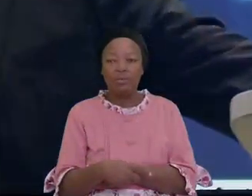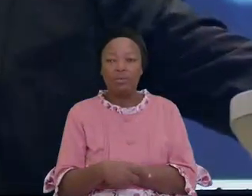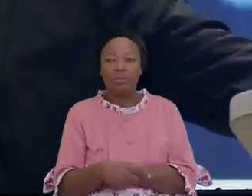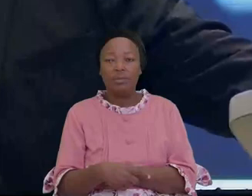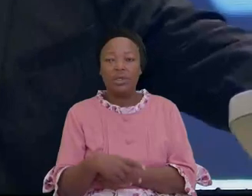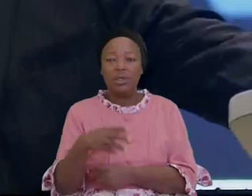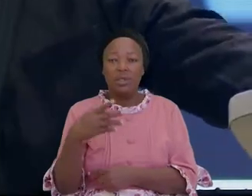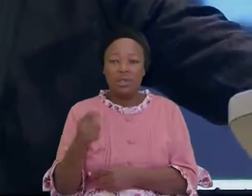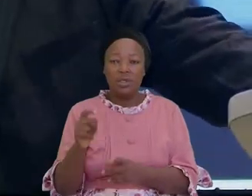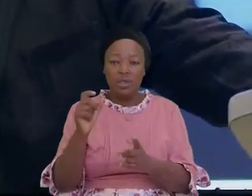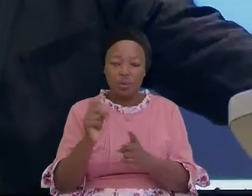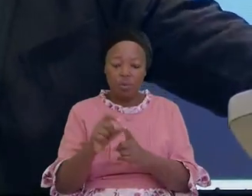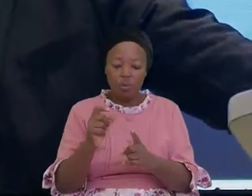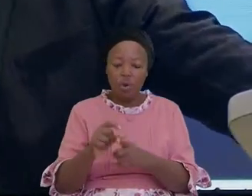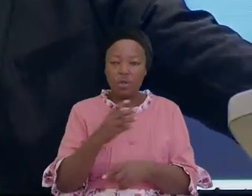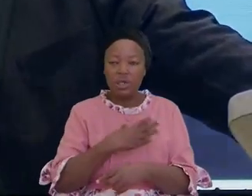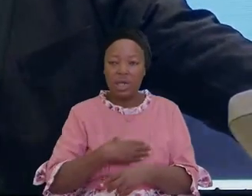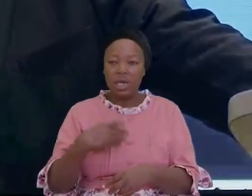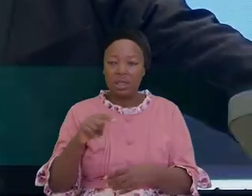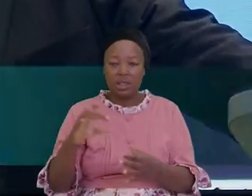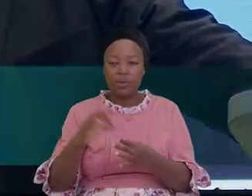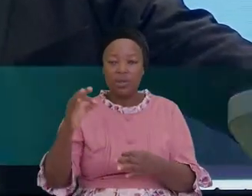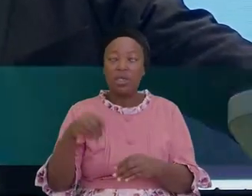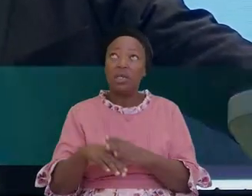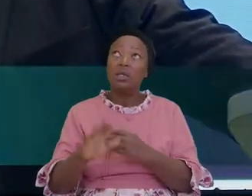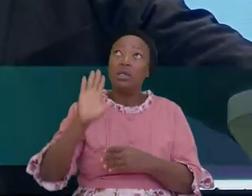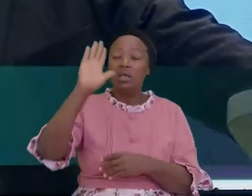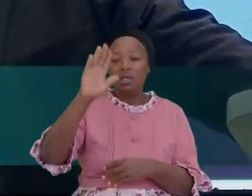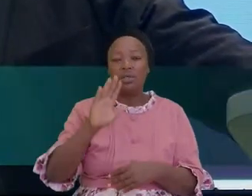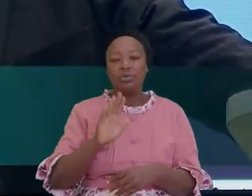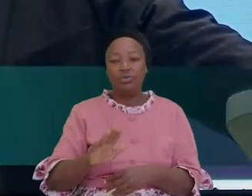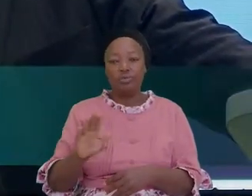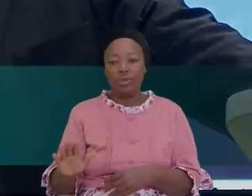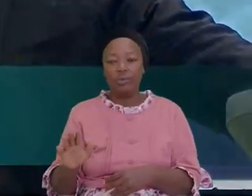La parole et l'esprit en ses saints.